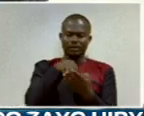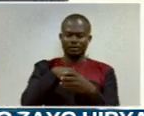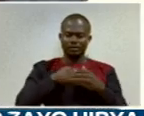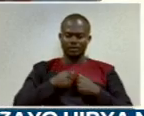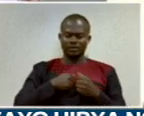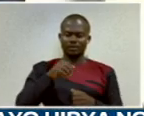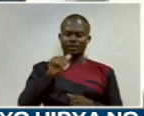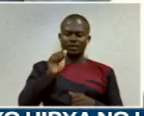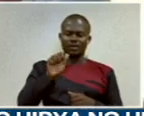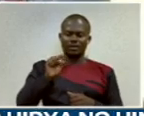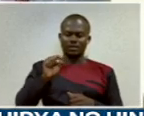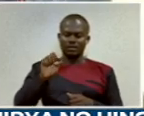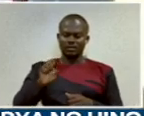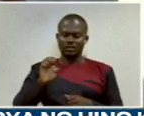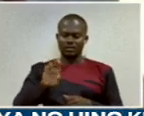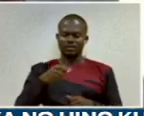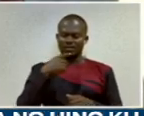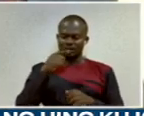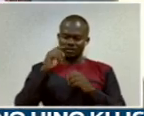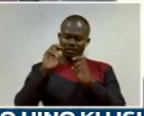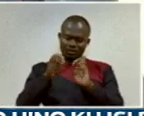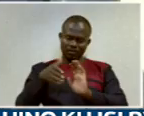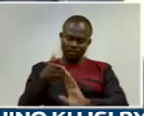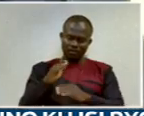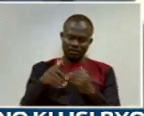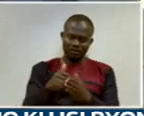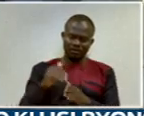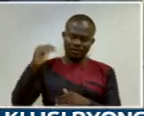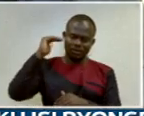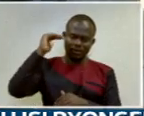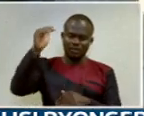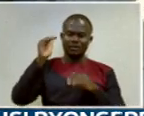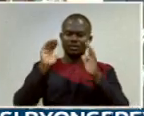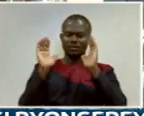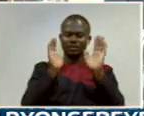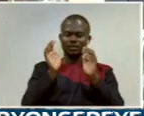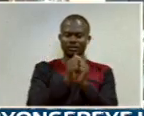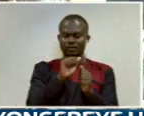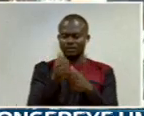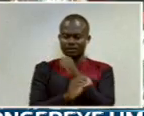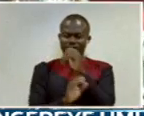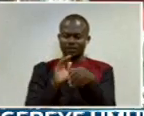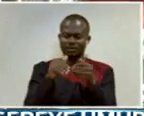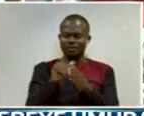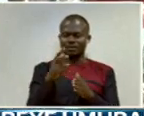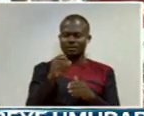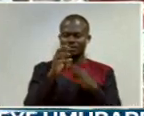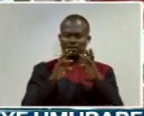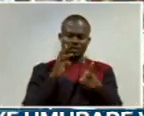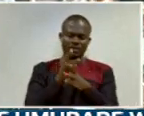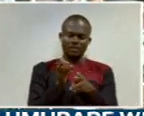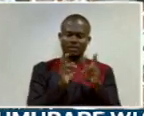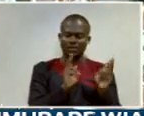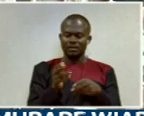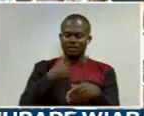Yasser Al-Gamal yavuze ko uyu muvuduko uri hejuru ugereranyije n'ibindi bihugu 20 ku isi byari